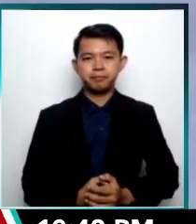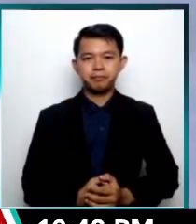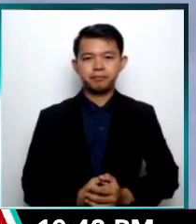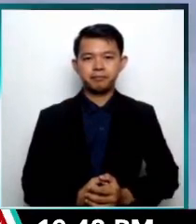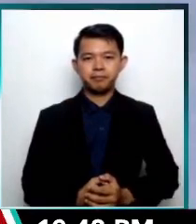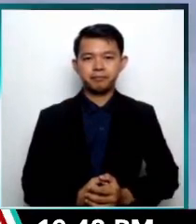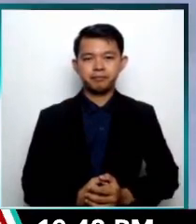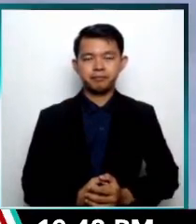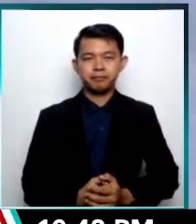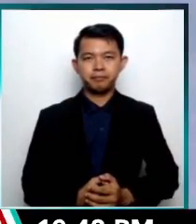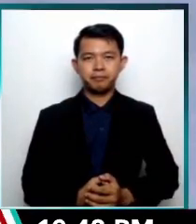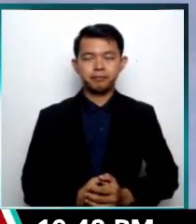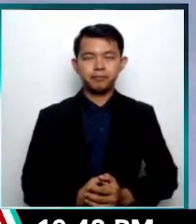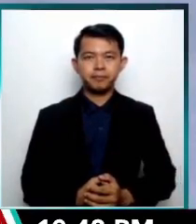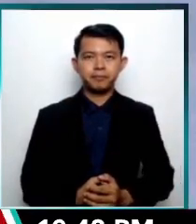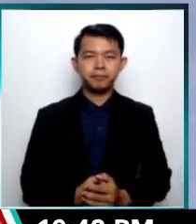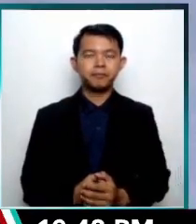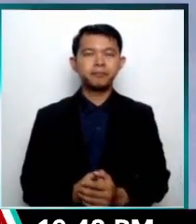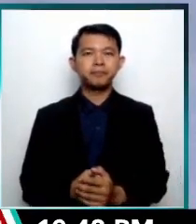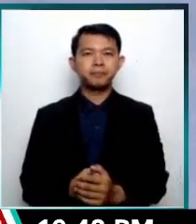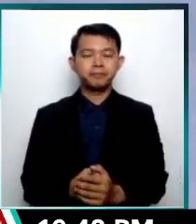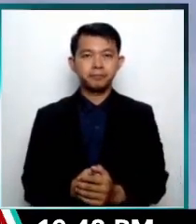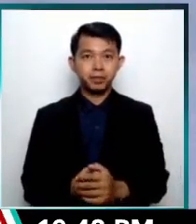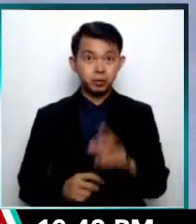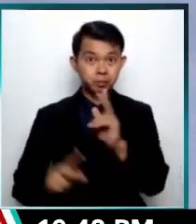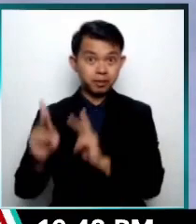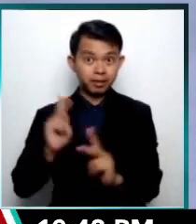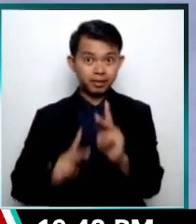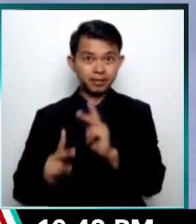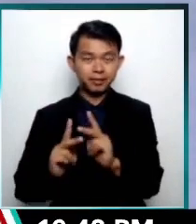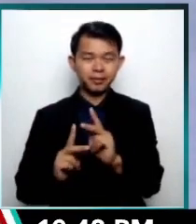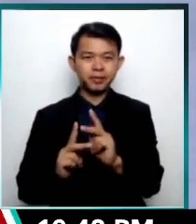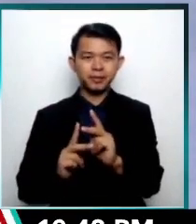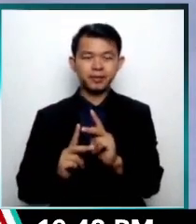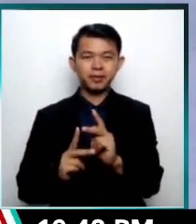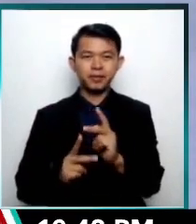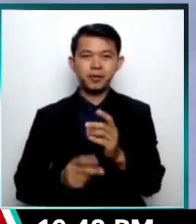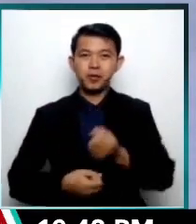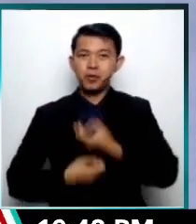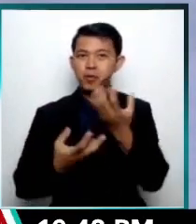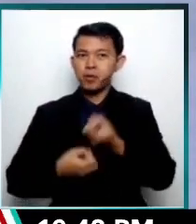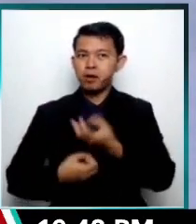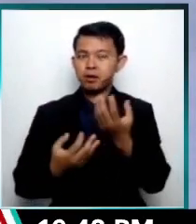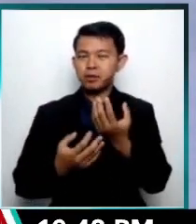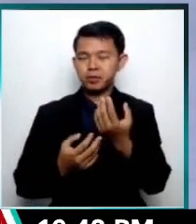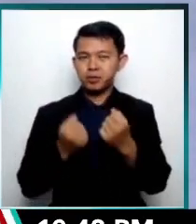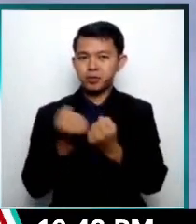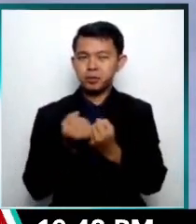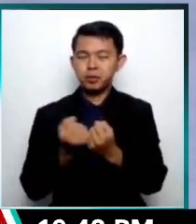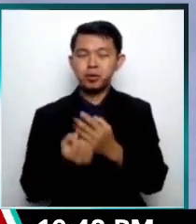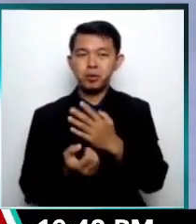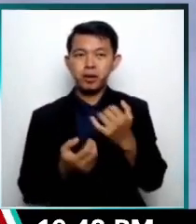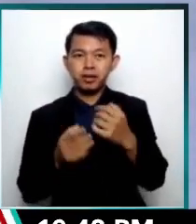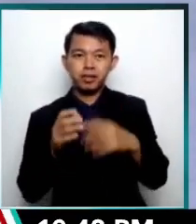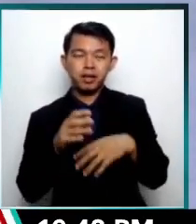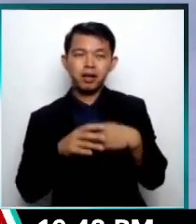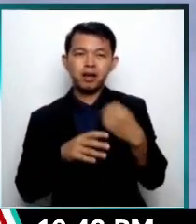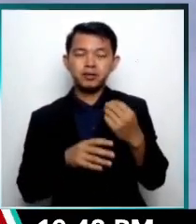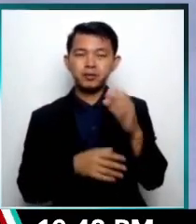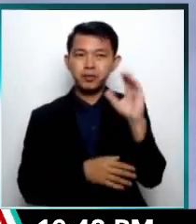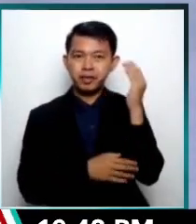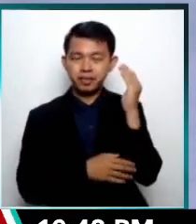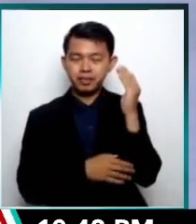Naghiyawa ng mga manonood ng isang school pageant paglabas ng isang kandidata sa sportswear category. Hindi lang kasi siya